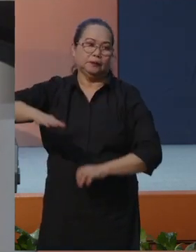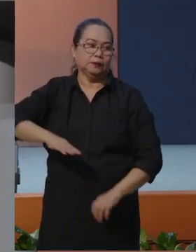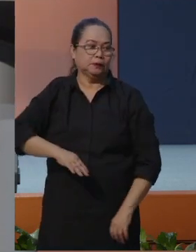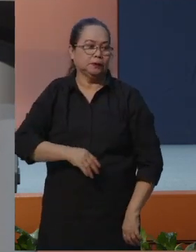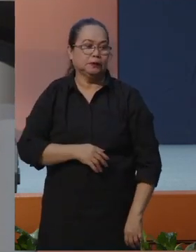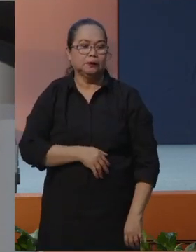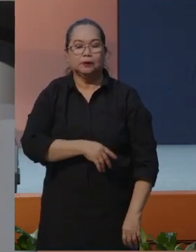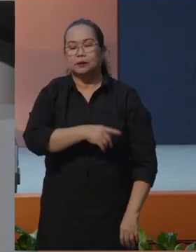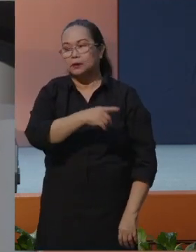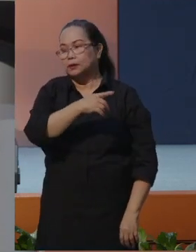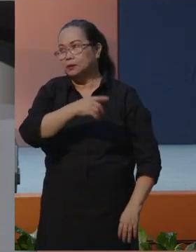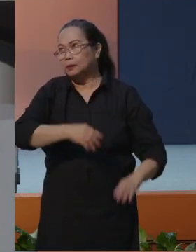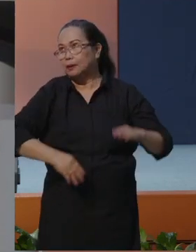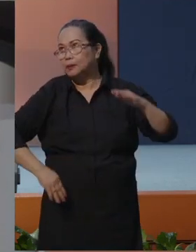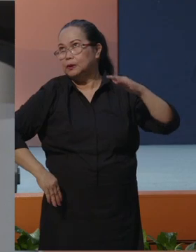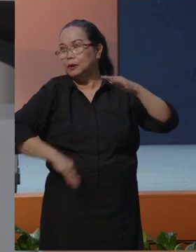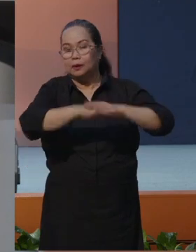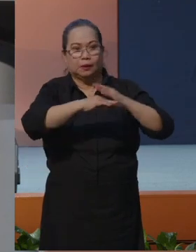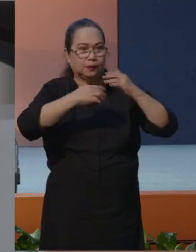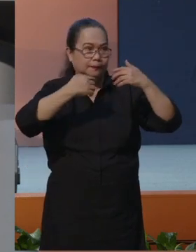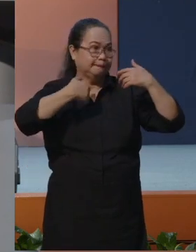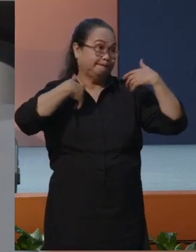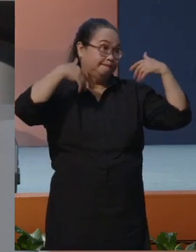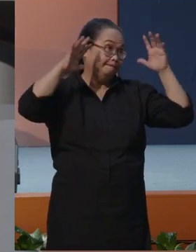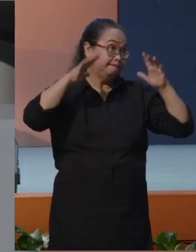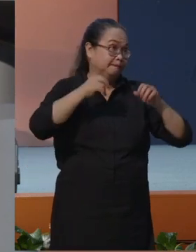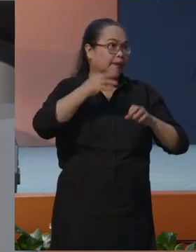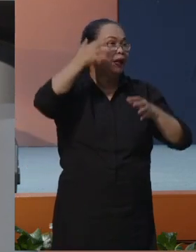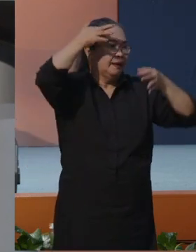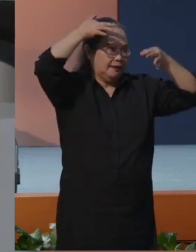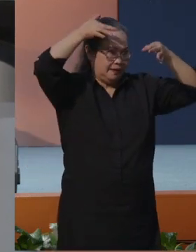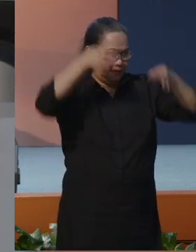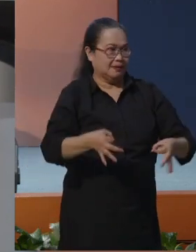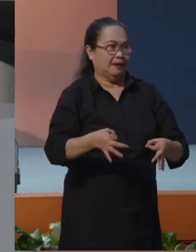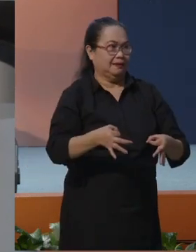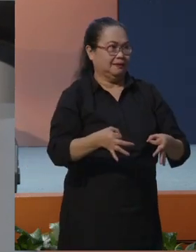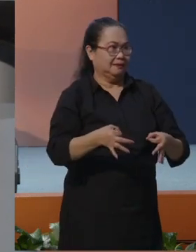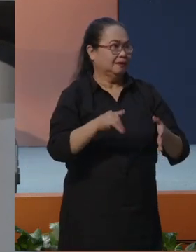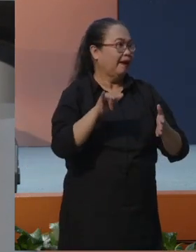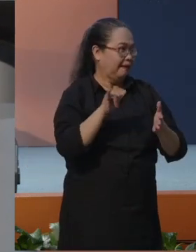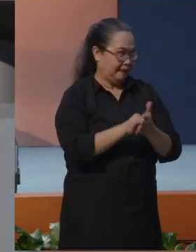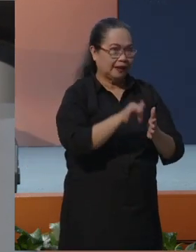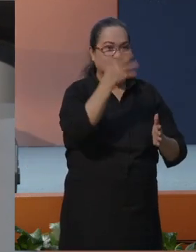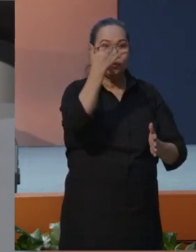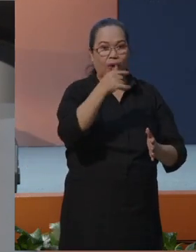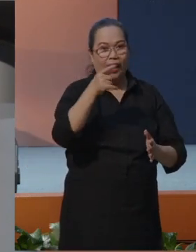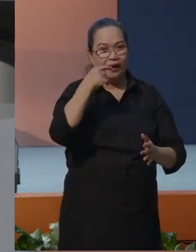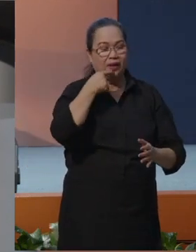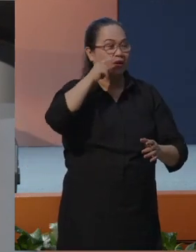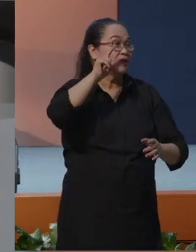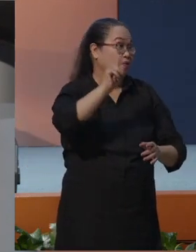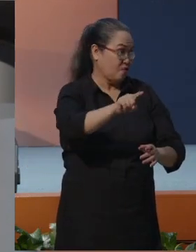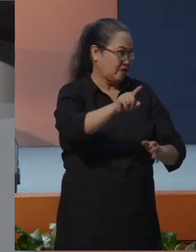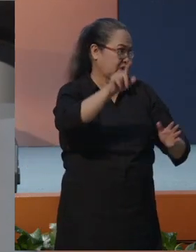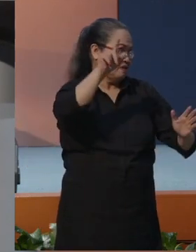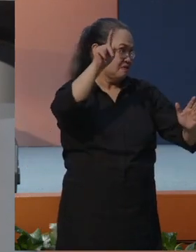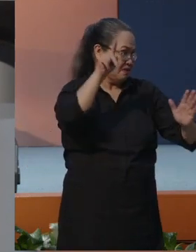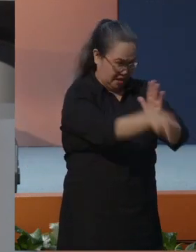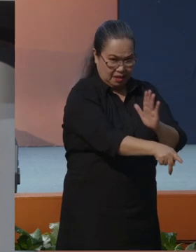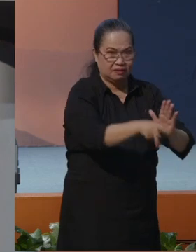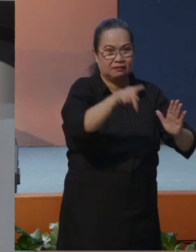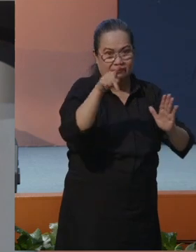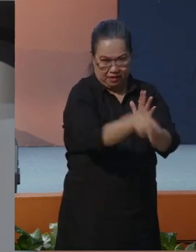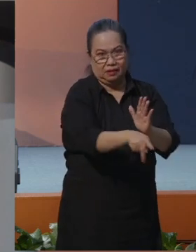At ang Diyos ay nagbigay ng paghahatol niya. At ito ang paghahatol ng Diyos, kinumpleto ng Israel.